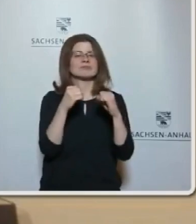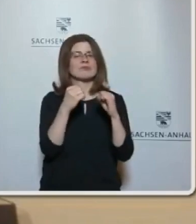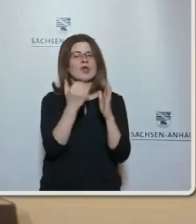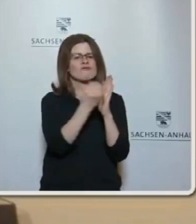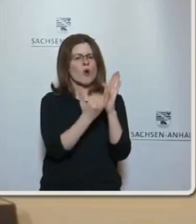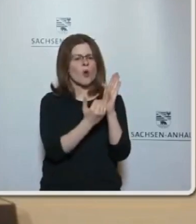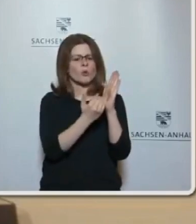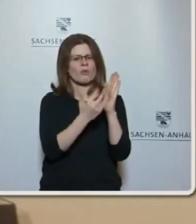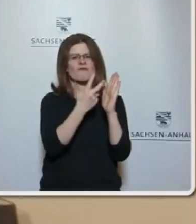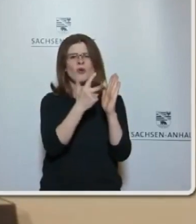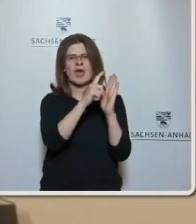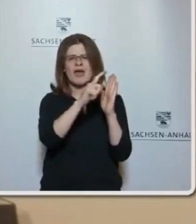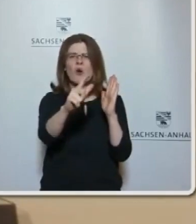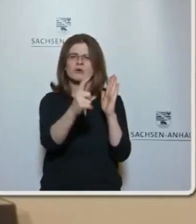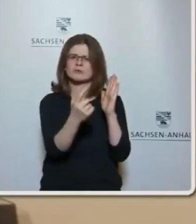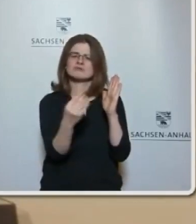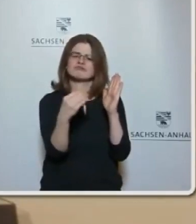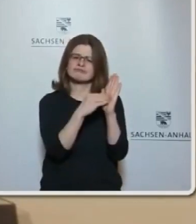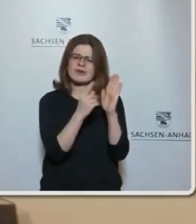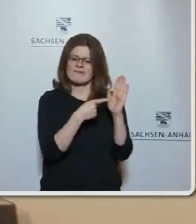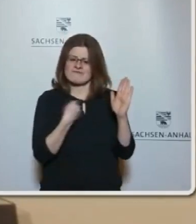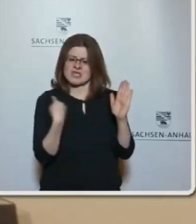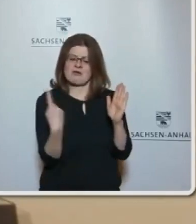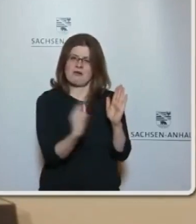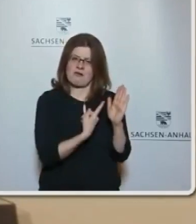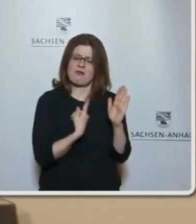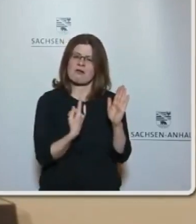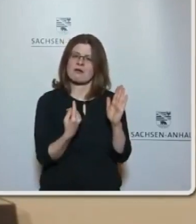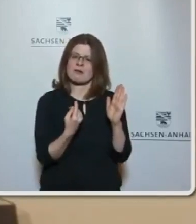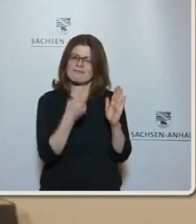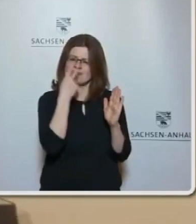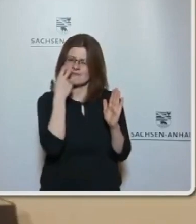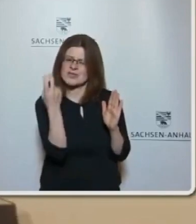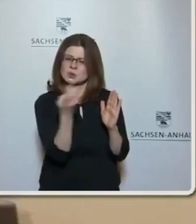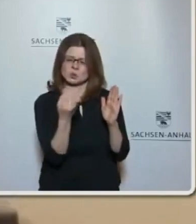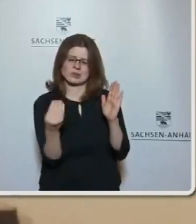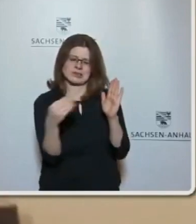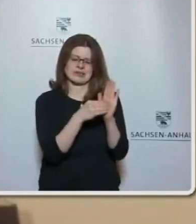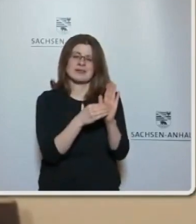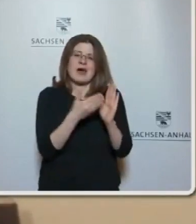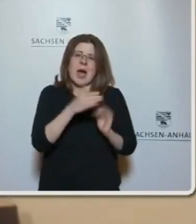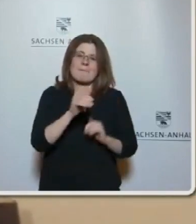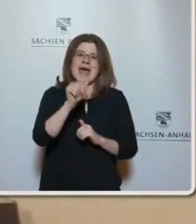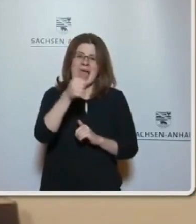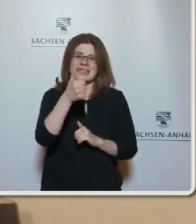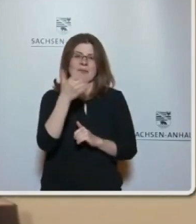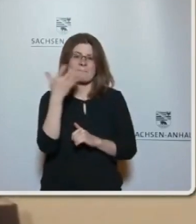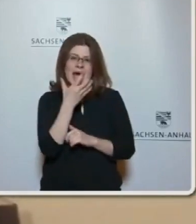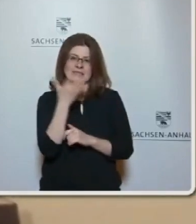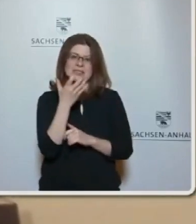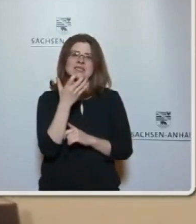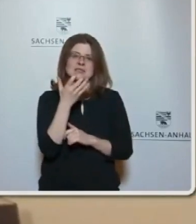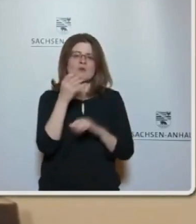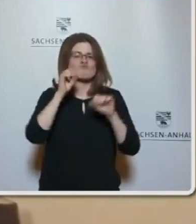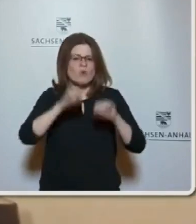Grundsatzverordnung für die nächsten 3 Wochen, wir schon dieses versuchen, ab dem 1.3. wirksam werden zu lassen und juristisch